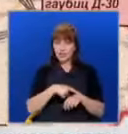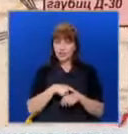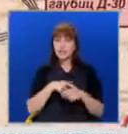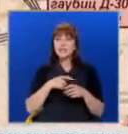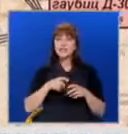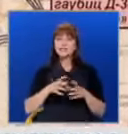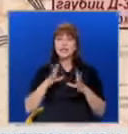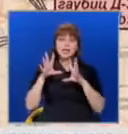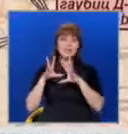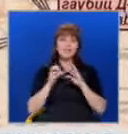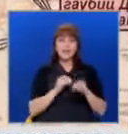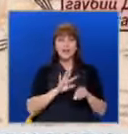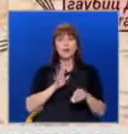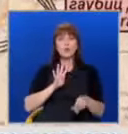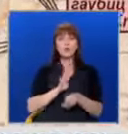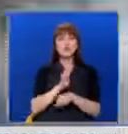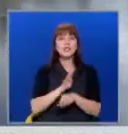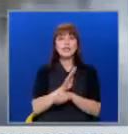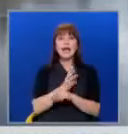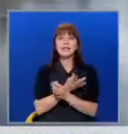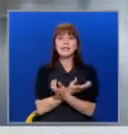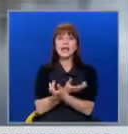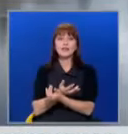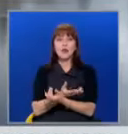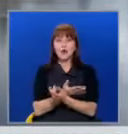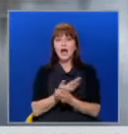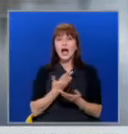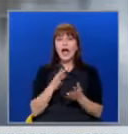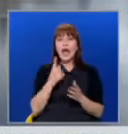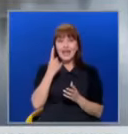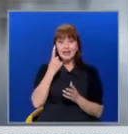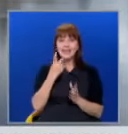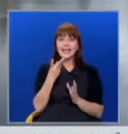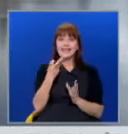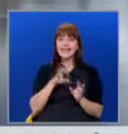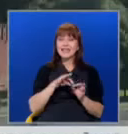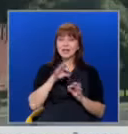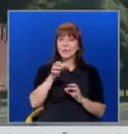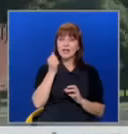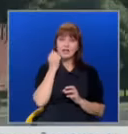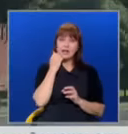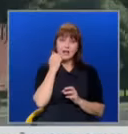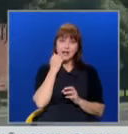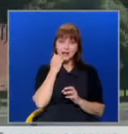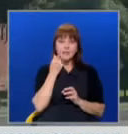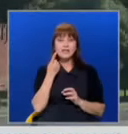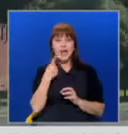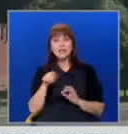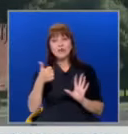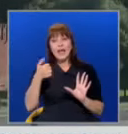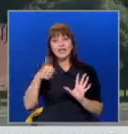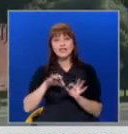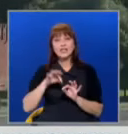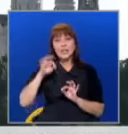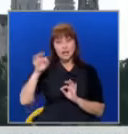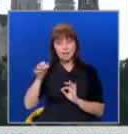общо 14 дрона. Един от тях е свален на около 30 км от Москва, друг близо до Кубинка, на около 63 км от